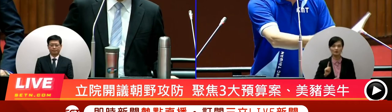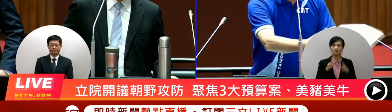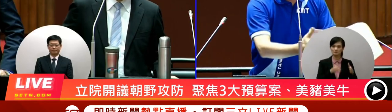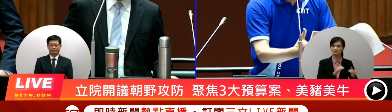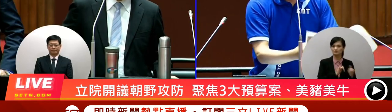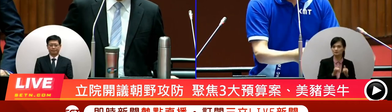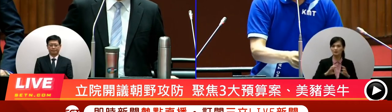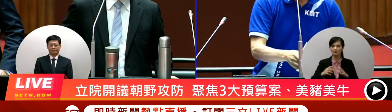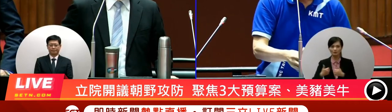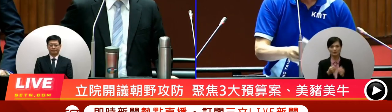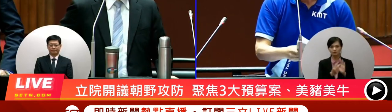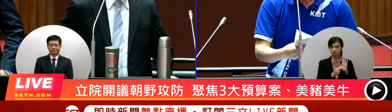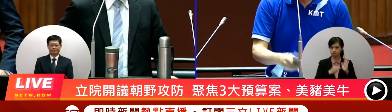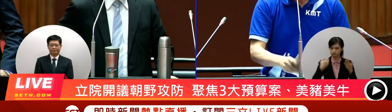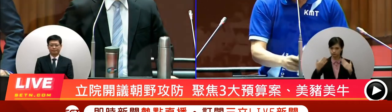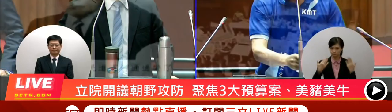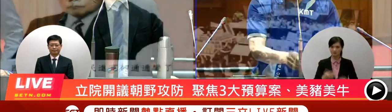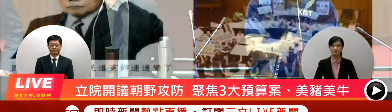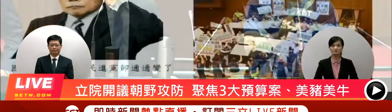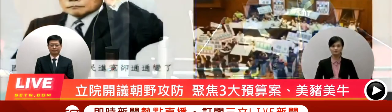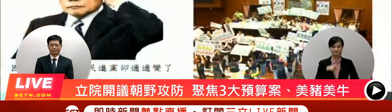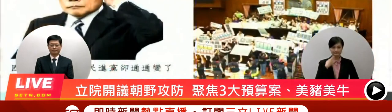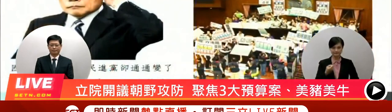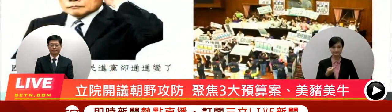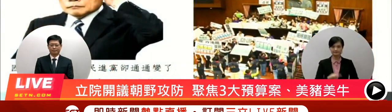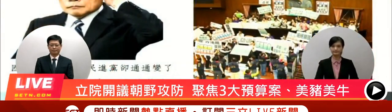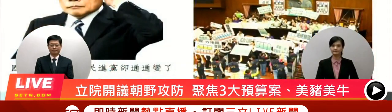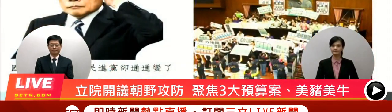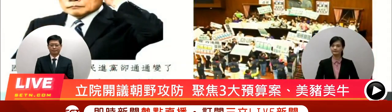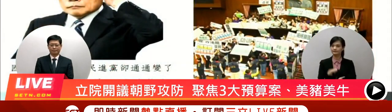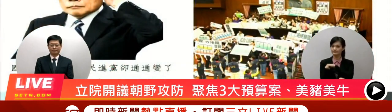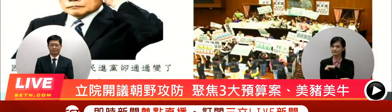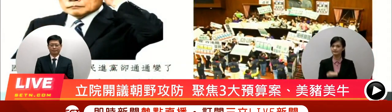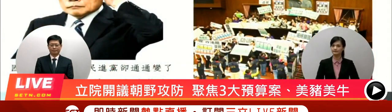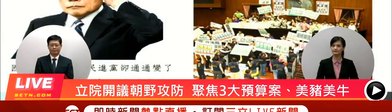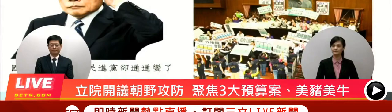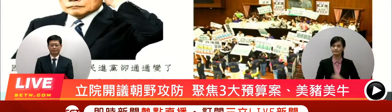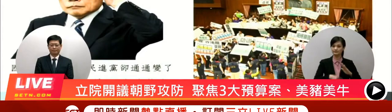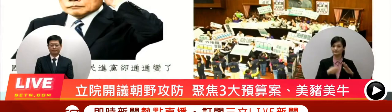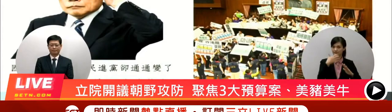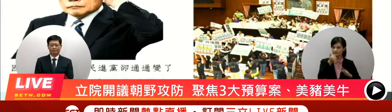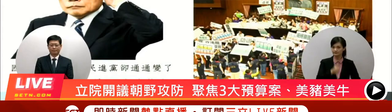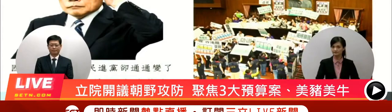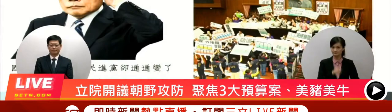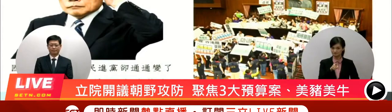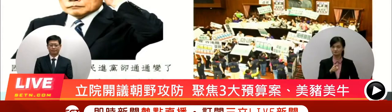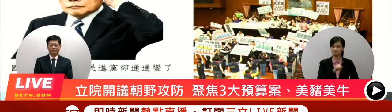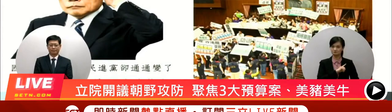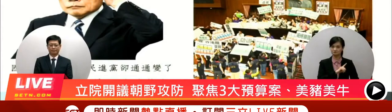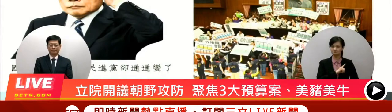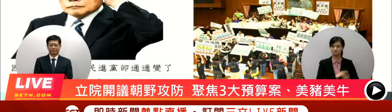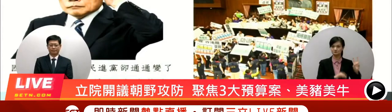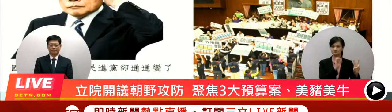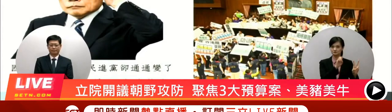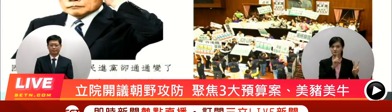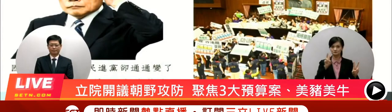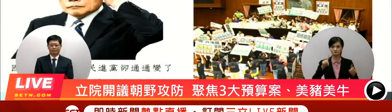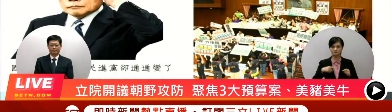页，最后哦，院长苏院长，你是在2012年